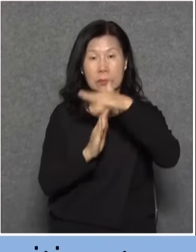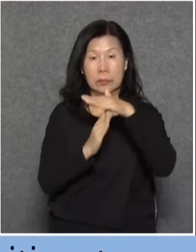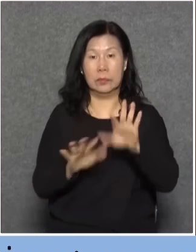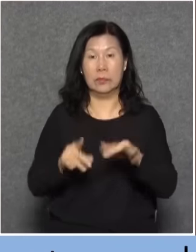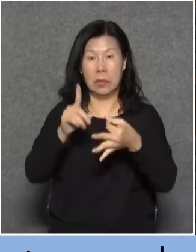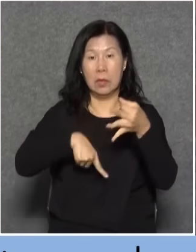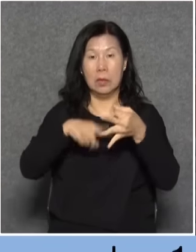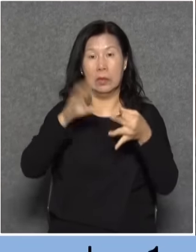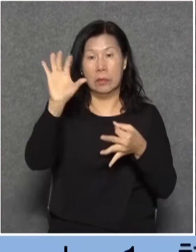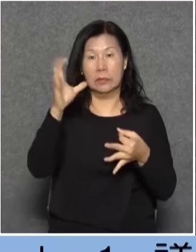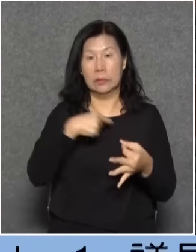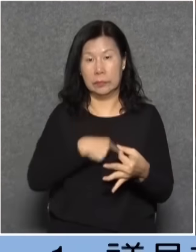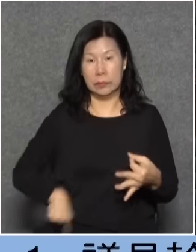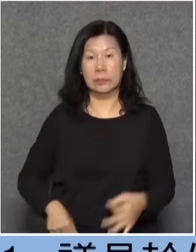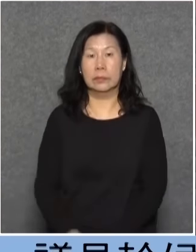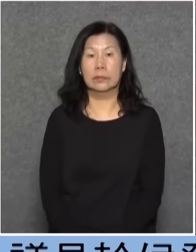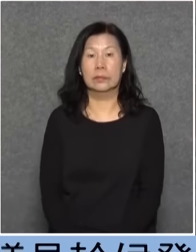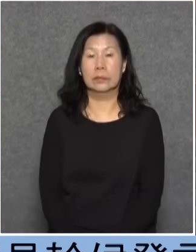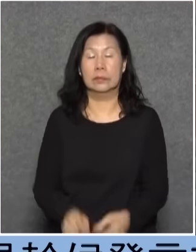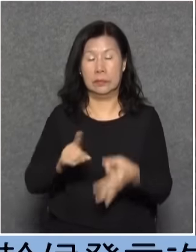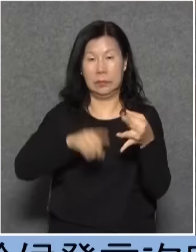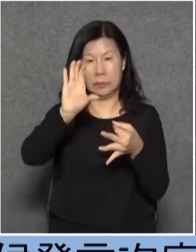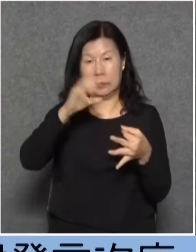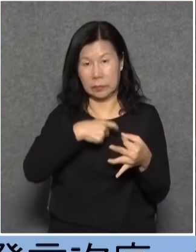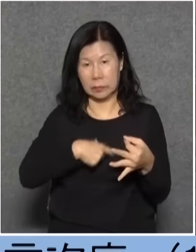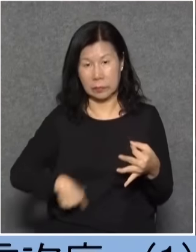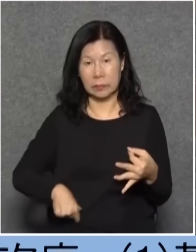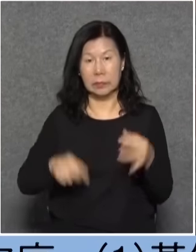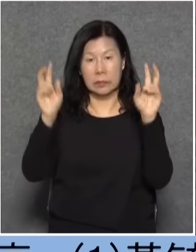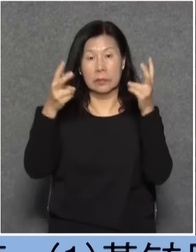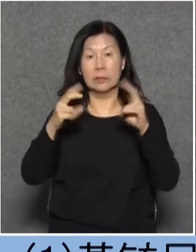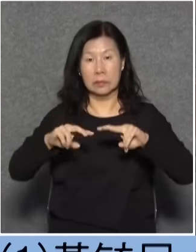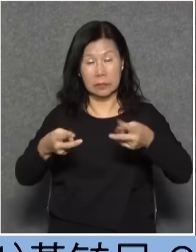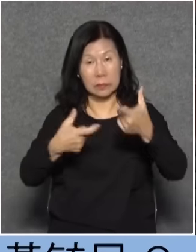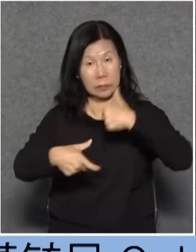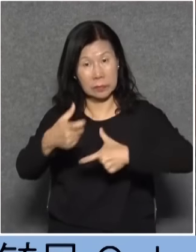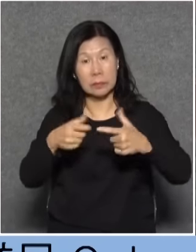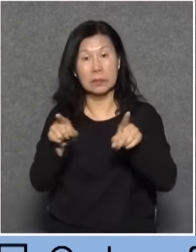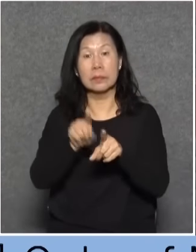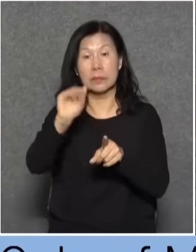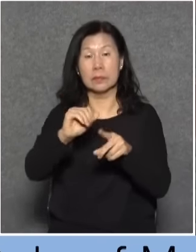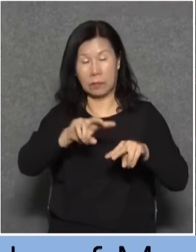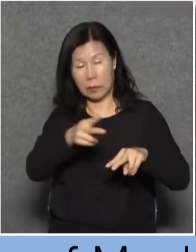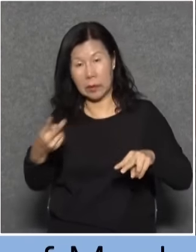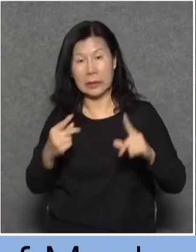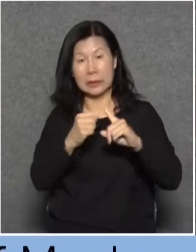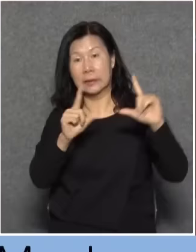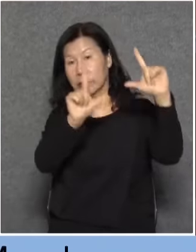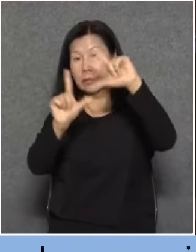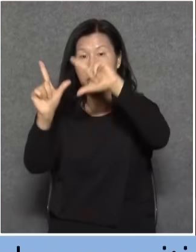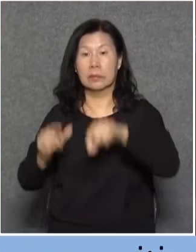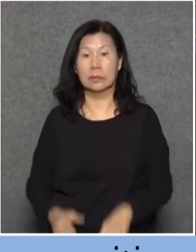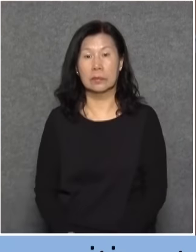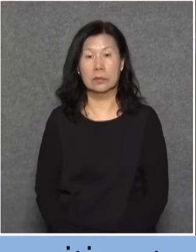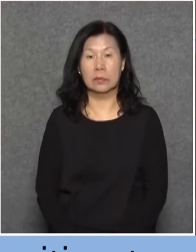吴庸文议员。 主席，陈克勤议员的议案认为发展经济就一定能够改善民生，但是